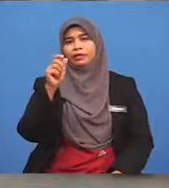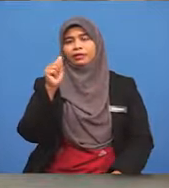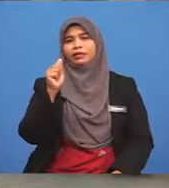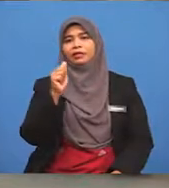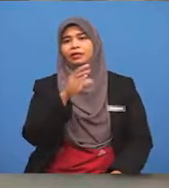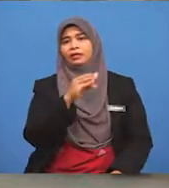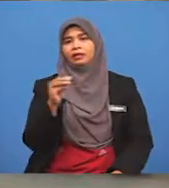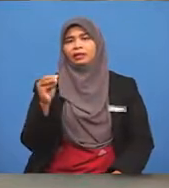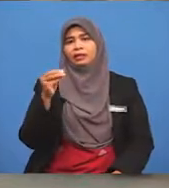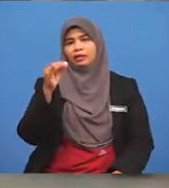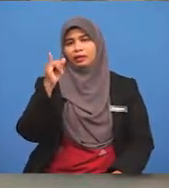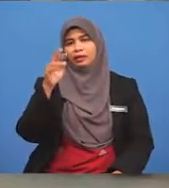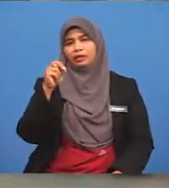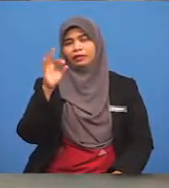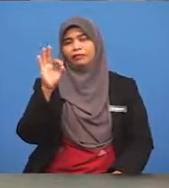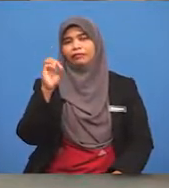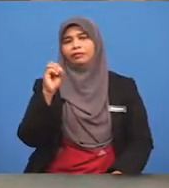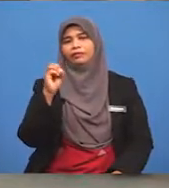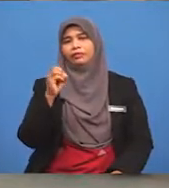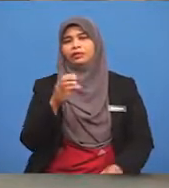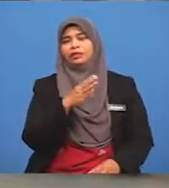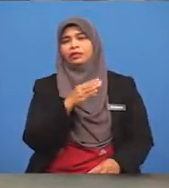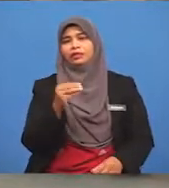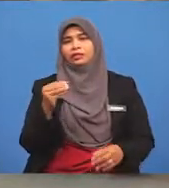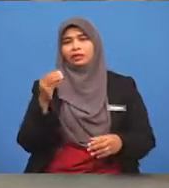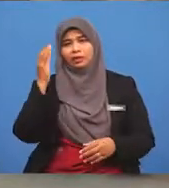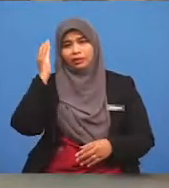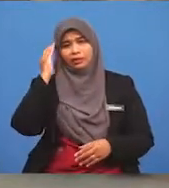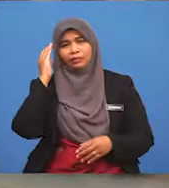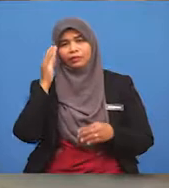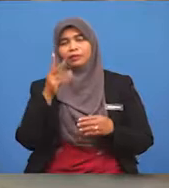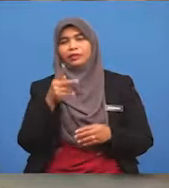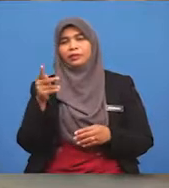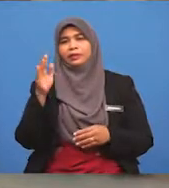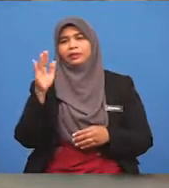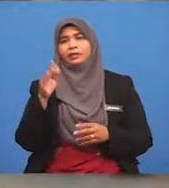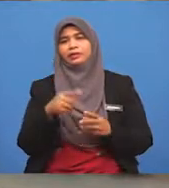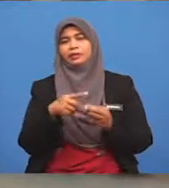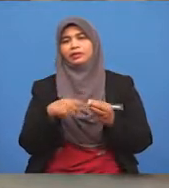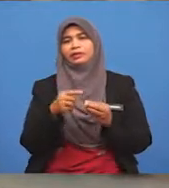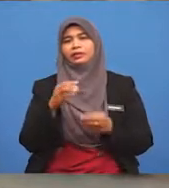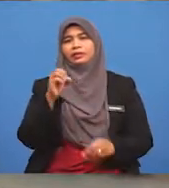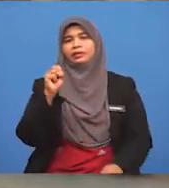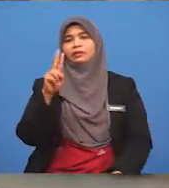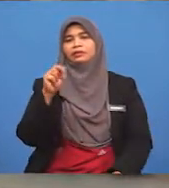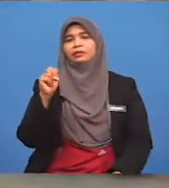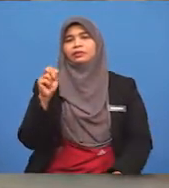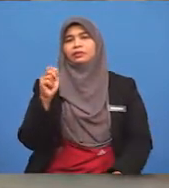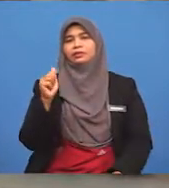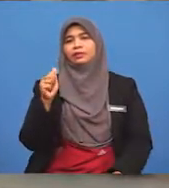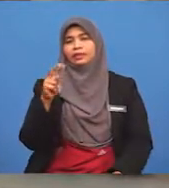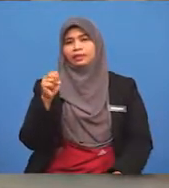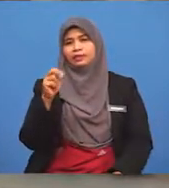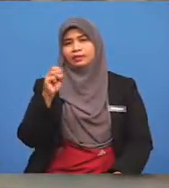yang akan membantu dan memahami perkara yang berkaitan dengan Sunan As-Sittah